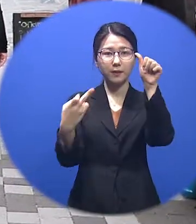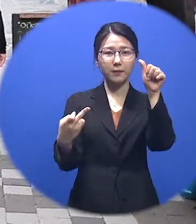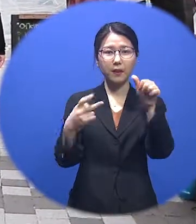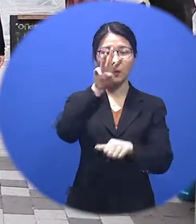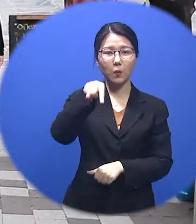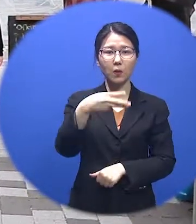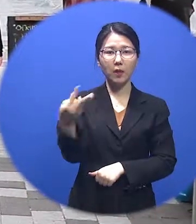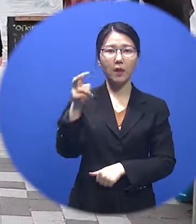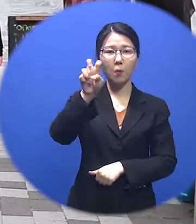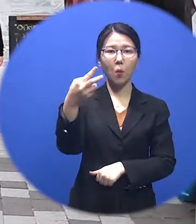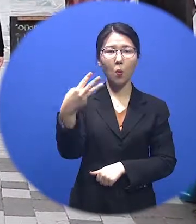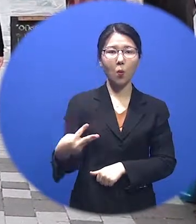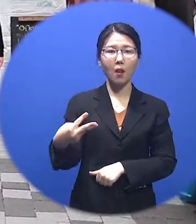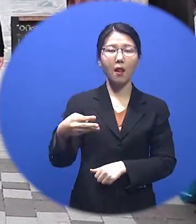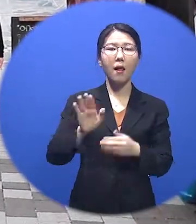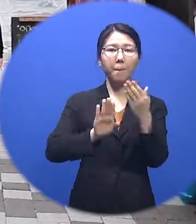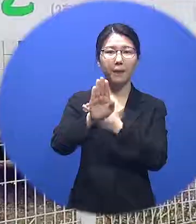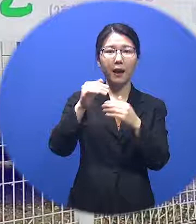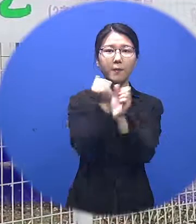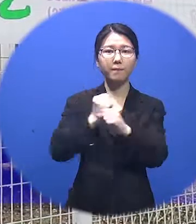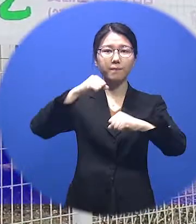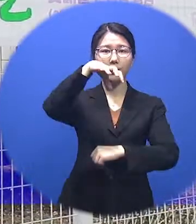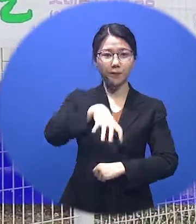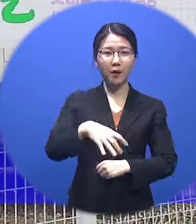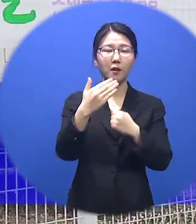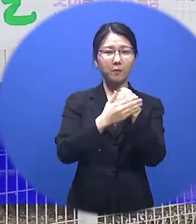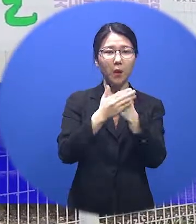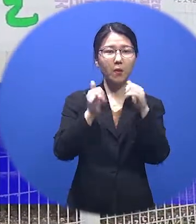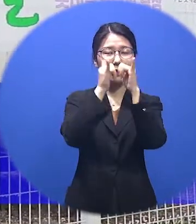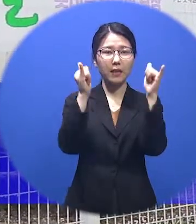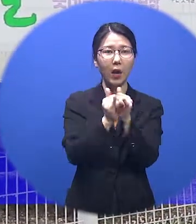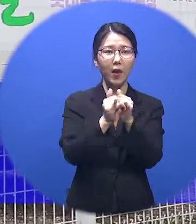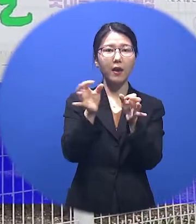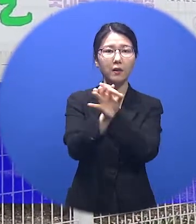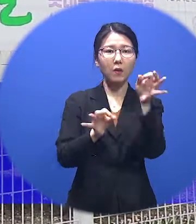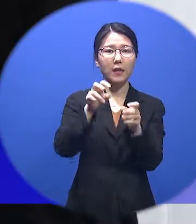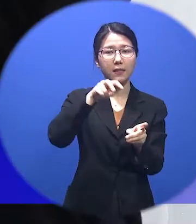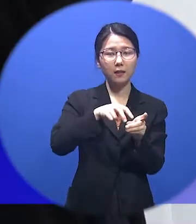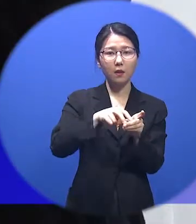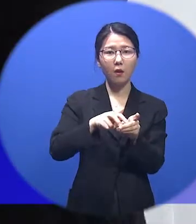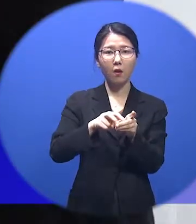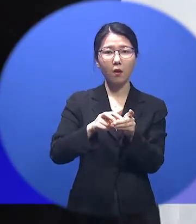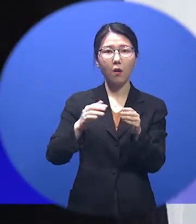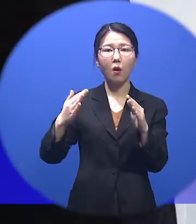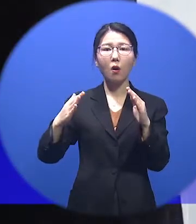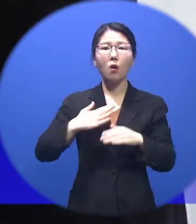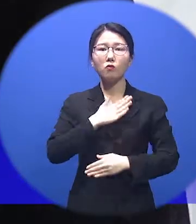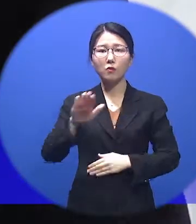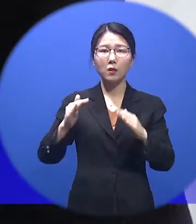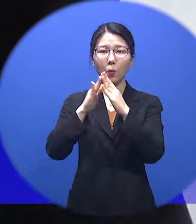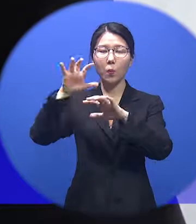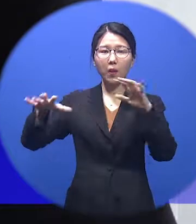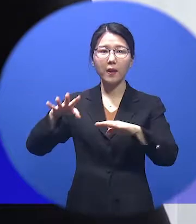지난 12일 롯데몰 은평점 야외 광장에서는 은평구 사회적 경제 허브센터와 우리 동네